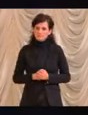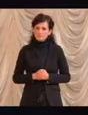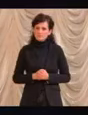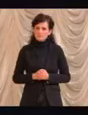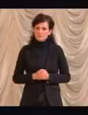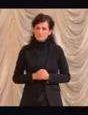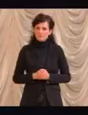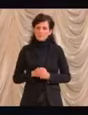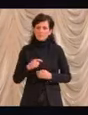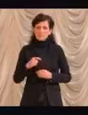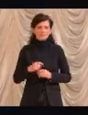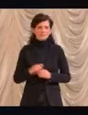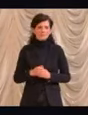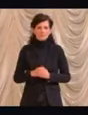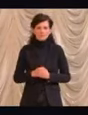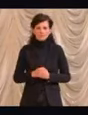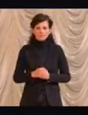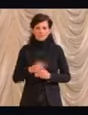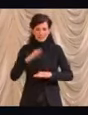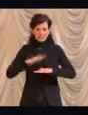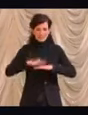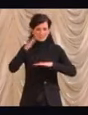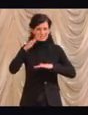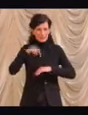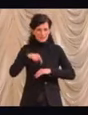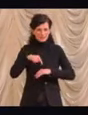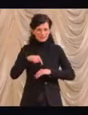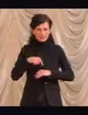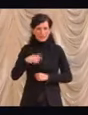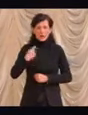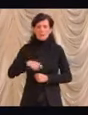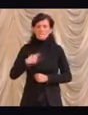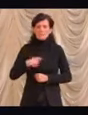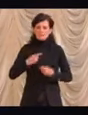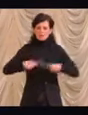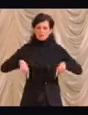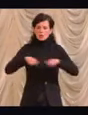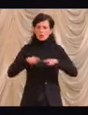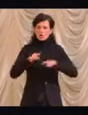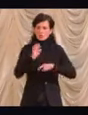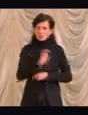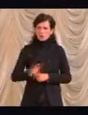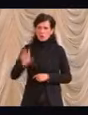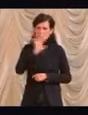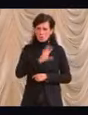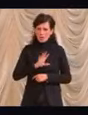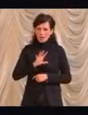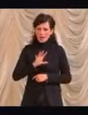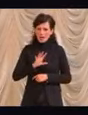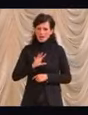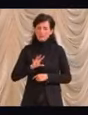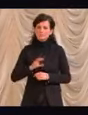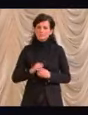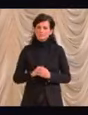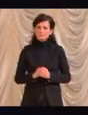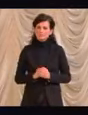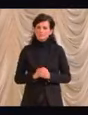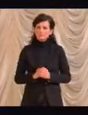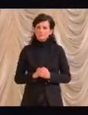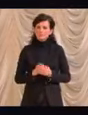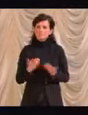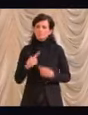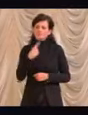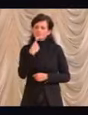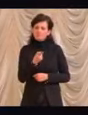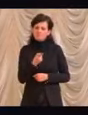stampa tedesca, il Presidente della Commissione Europea, Ursula von der Leyen, ha detto che quello dei